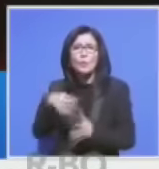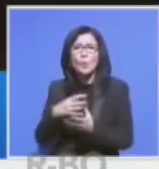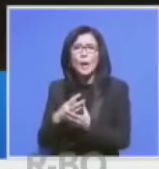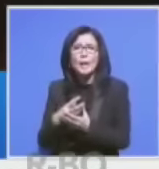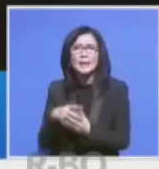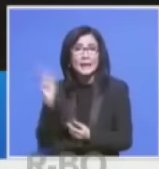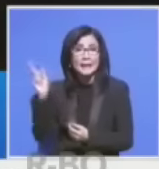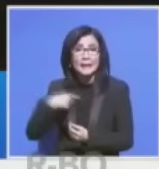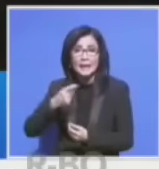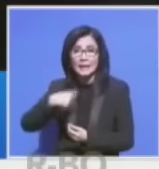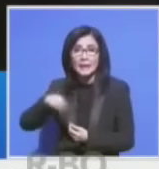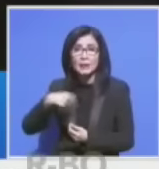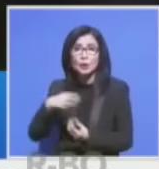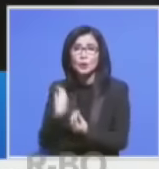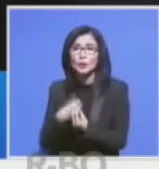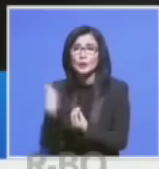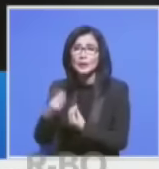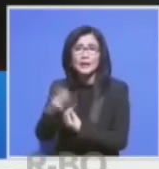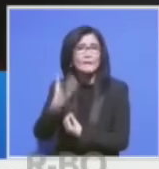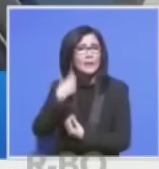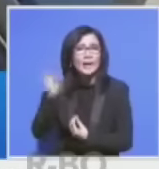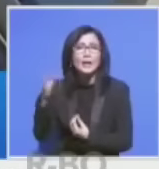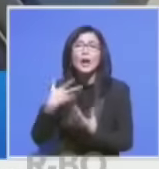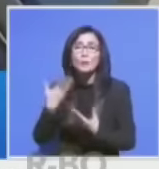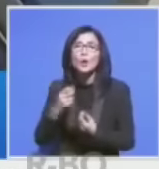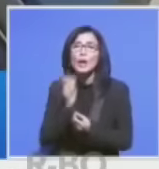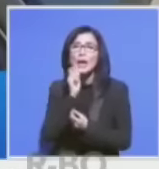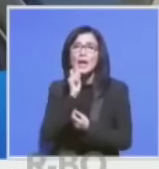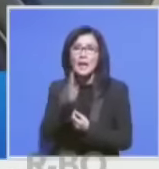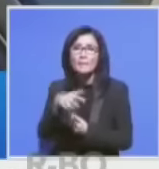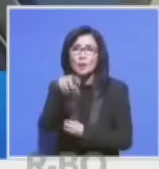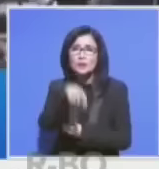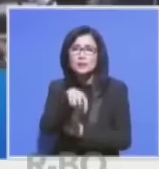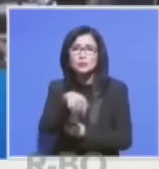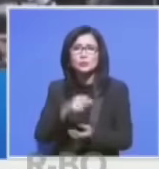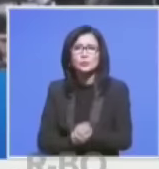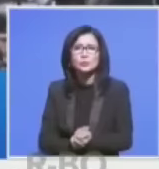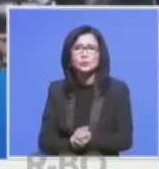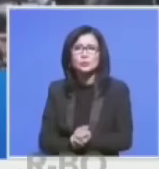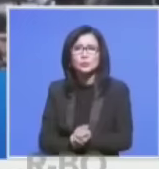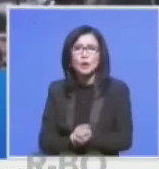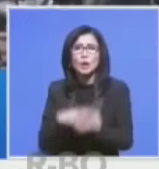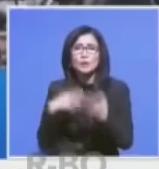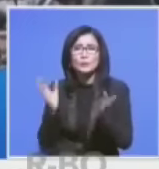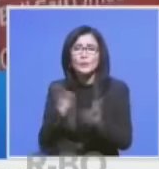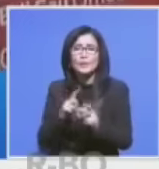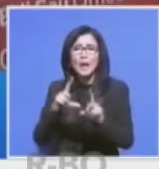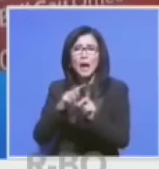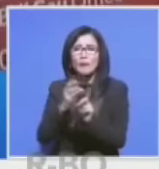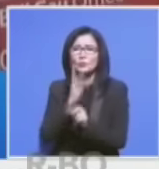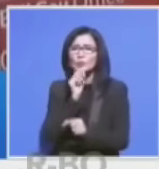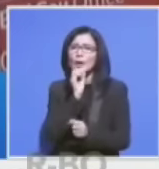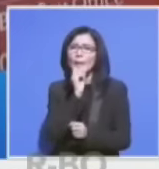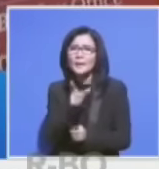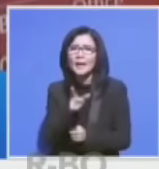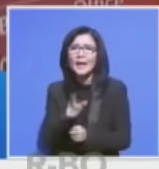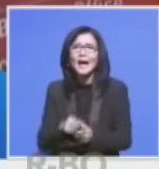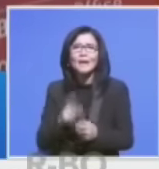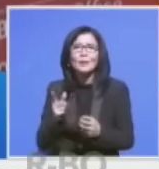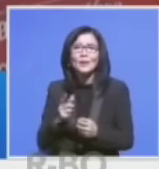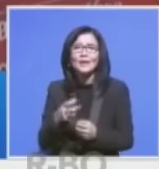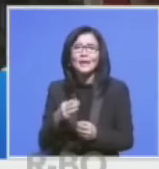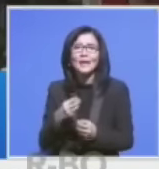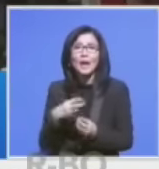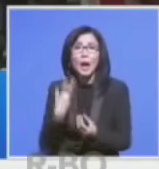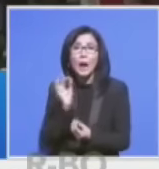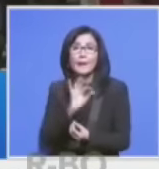travel lain yang merasa dirugikan untuk melapor. Pihak Abu Turs sebelumnya telah mengeluarkan maklumat kepada jemaah yang belum berangkat agar menambah sejumlah